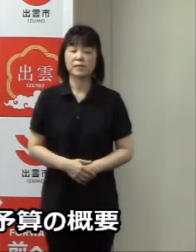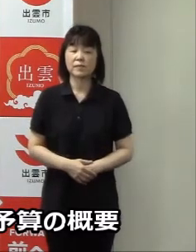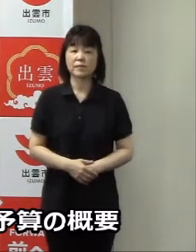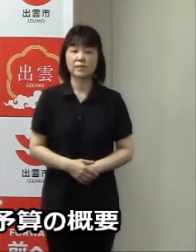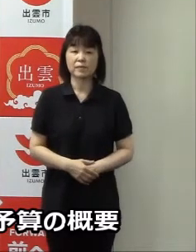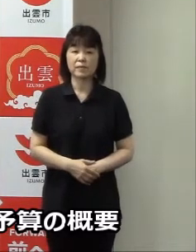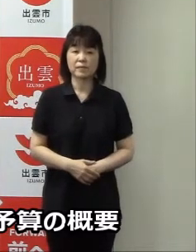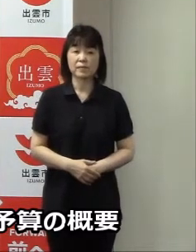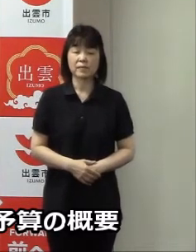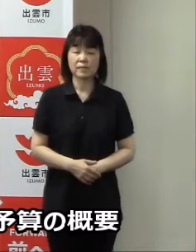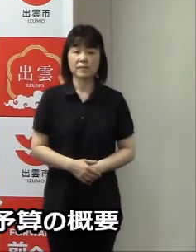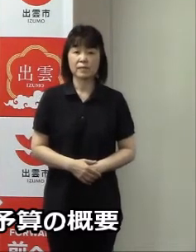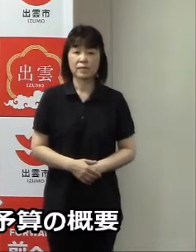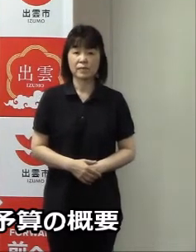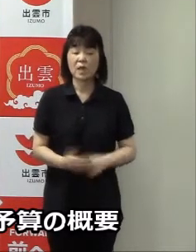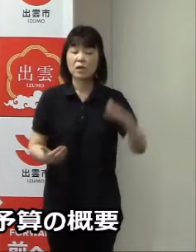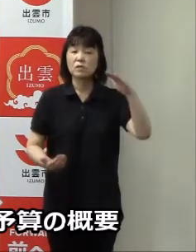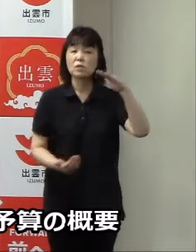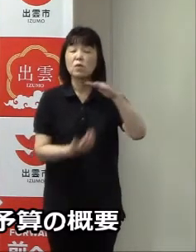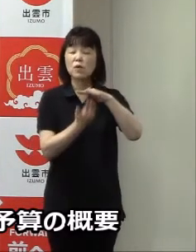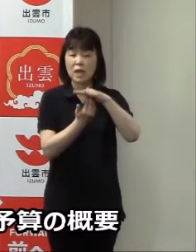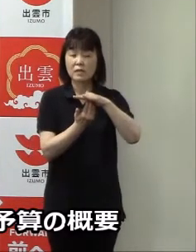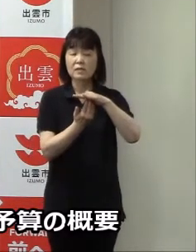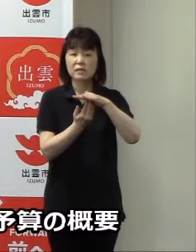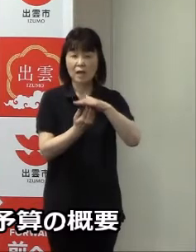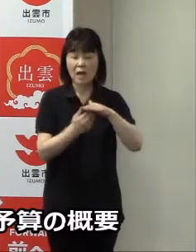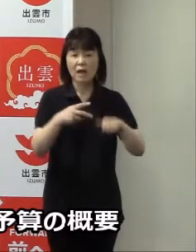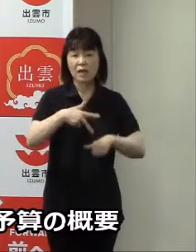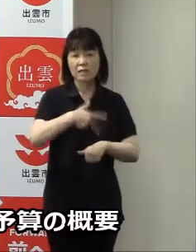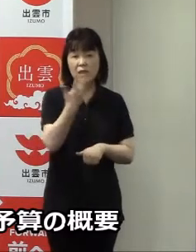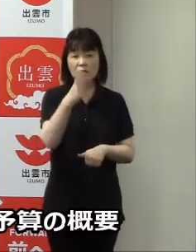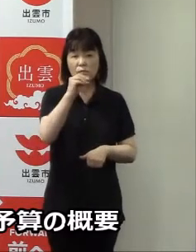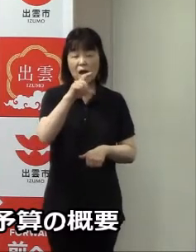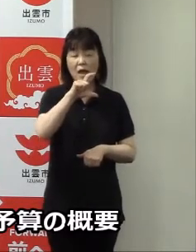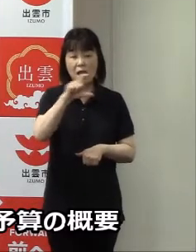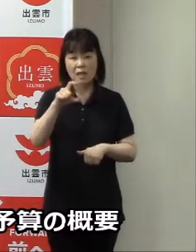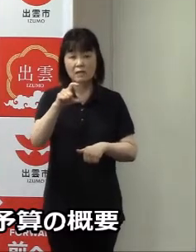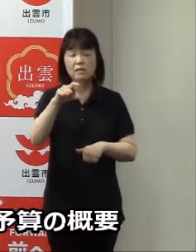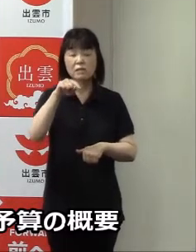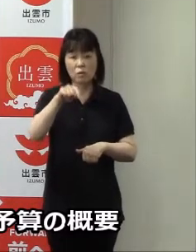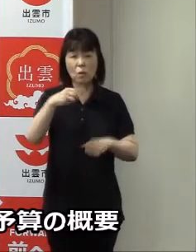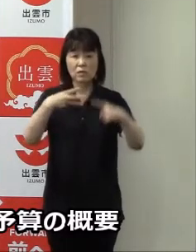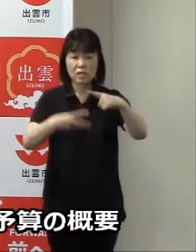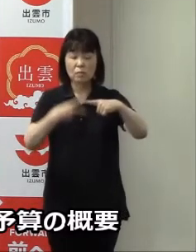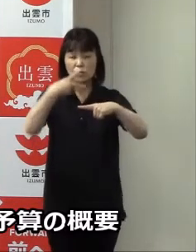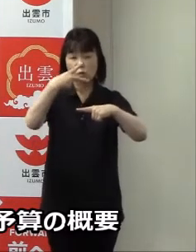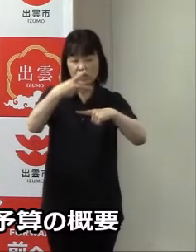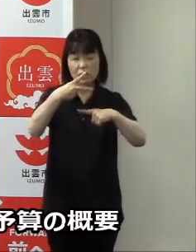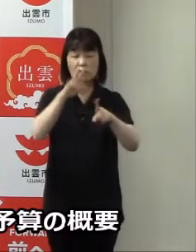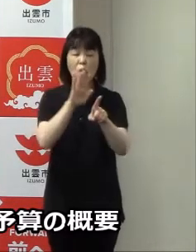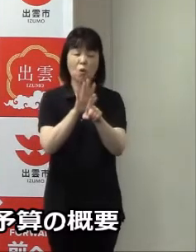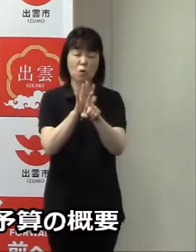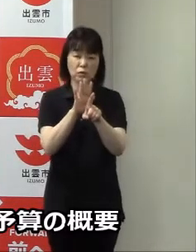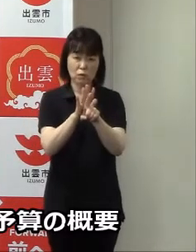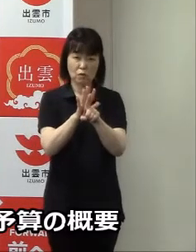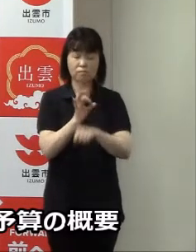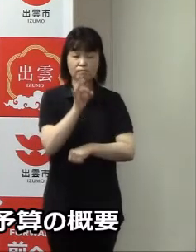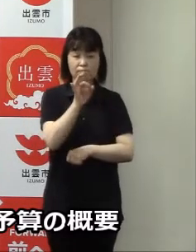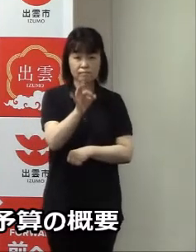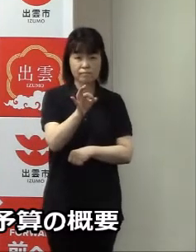ます。上限が700万円の3分の2の補助ということであります。次